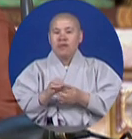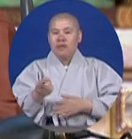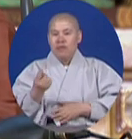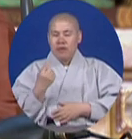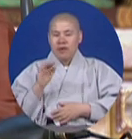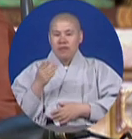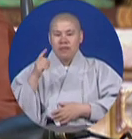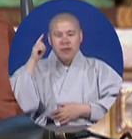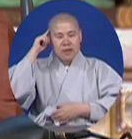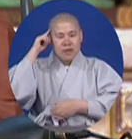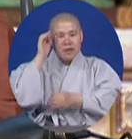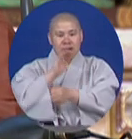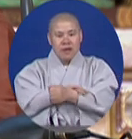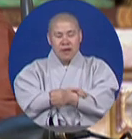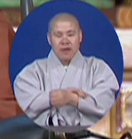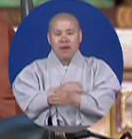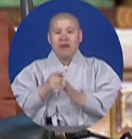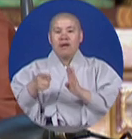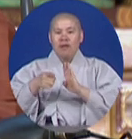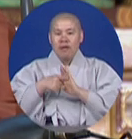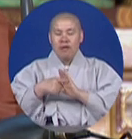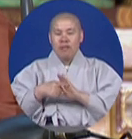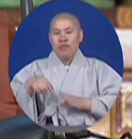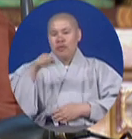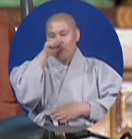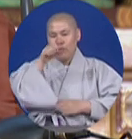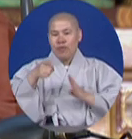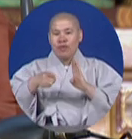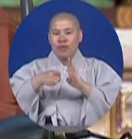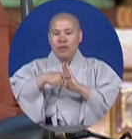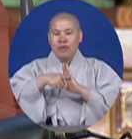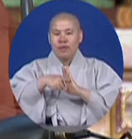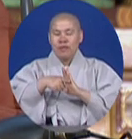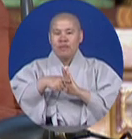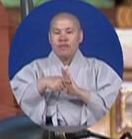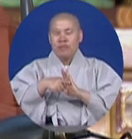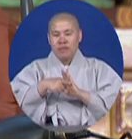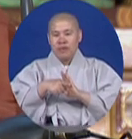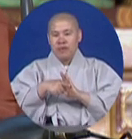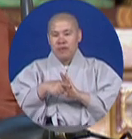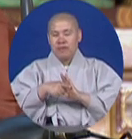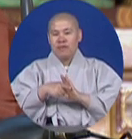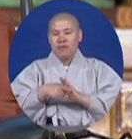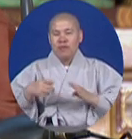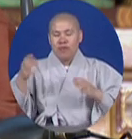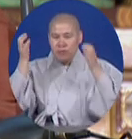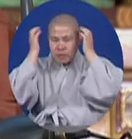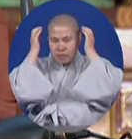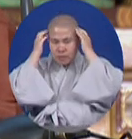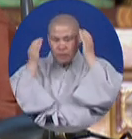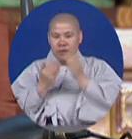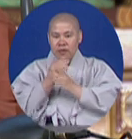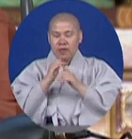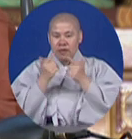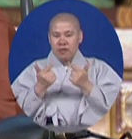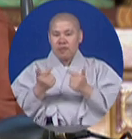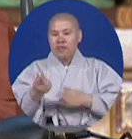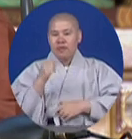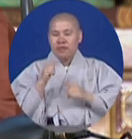지혜의 업, 또 선업 이런 데서는 안 오거든요. 그러면